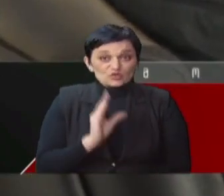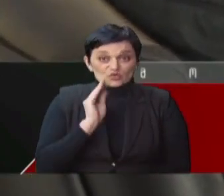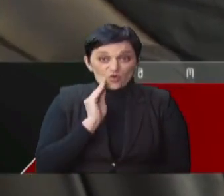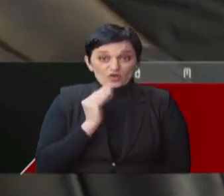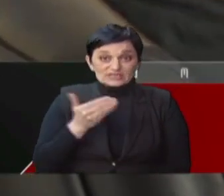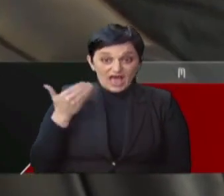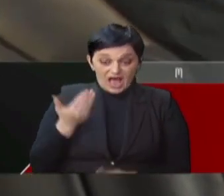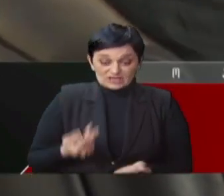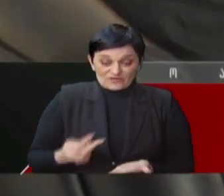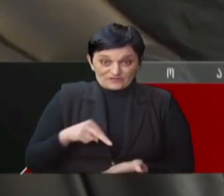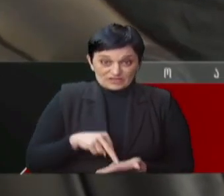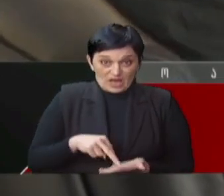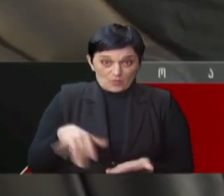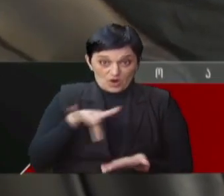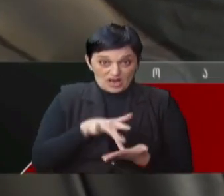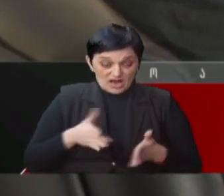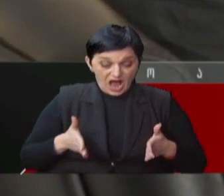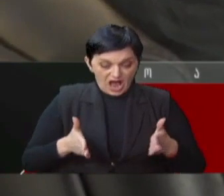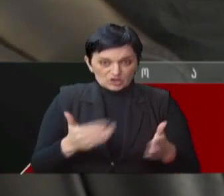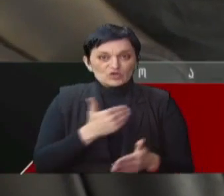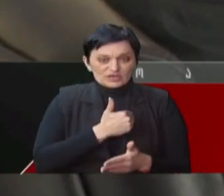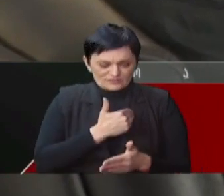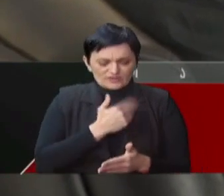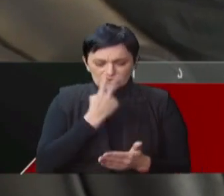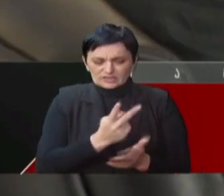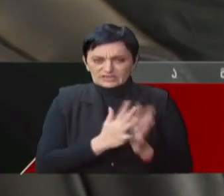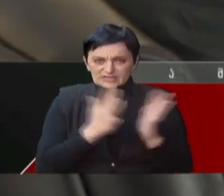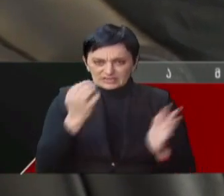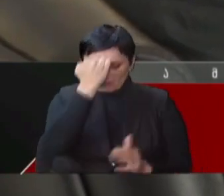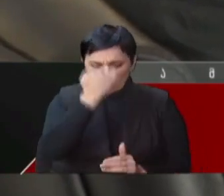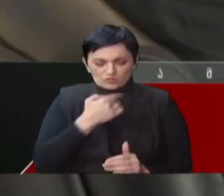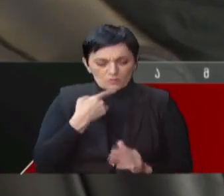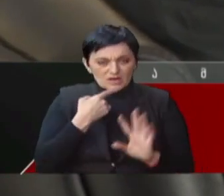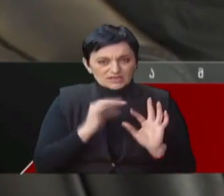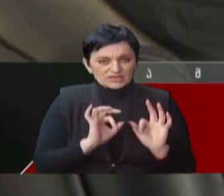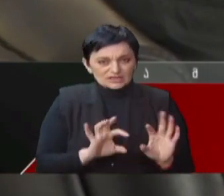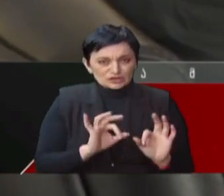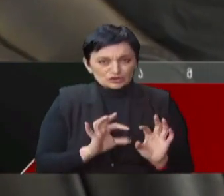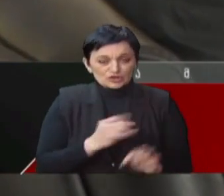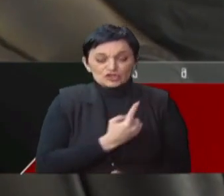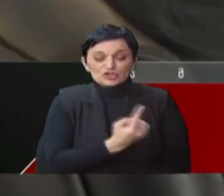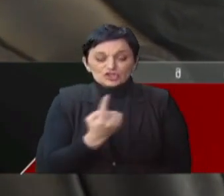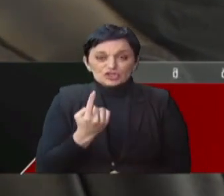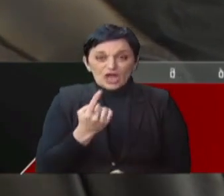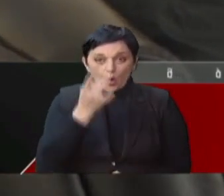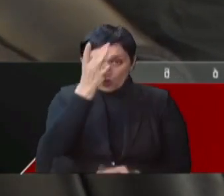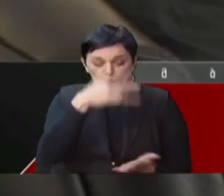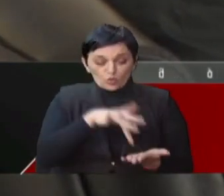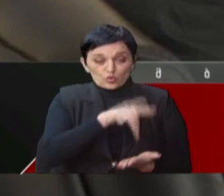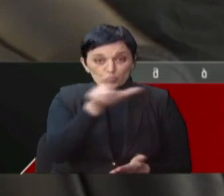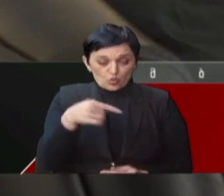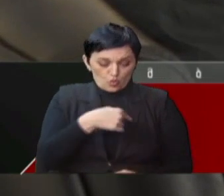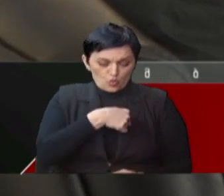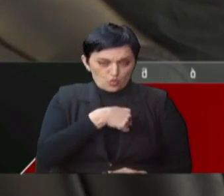და უვლიდით ქალაქს, მაგისთვის გვინდა რომ ძალიან დიდი მადლობა გითხრათ და ძაული რუსთავის გულში ხართ